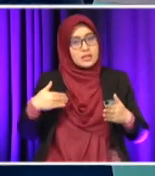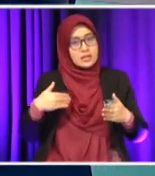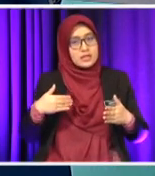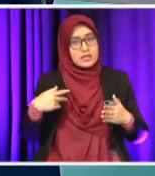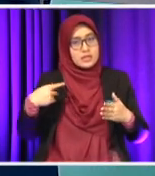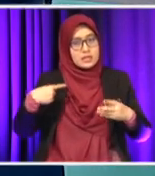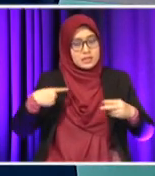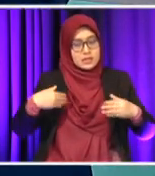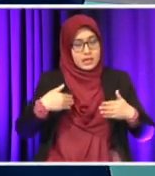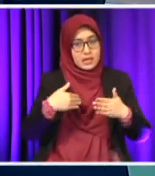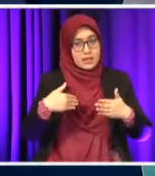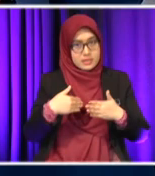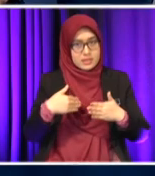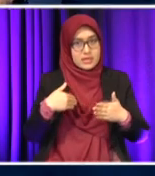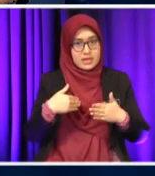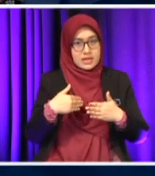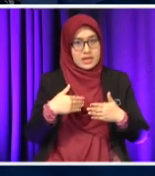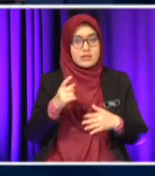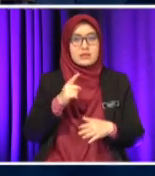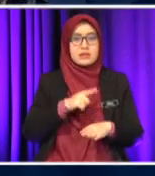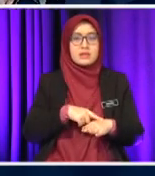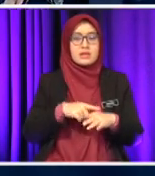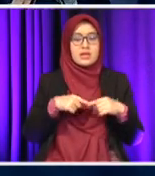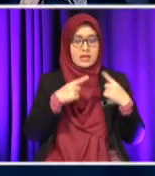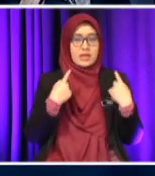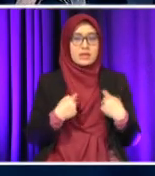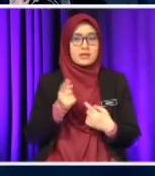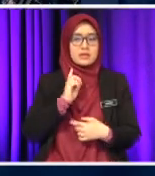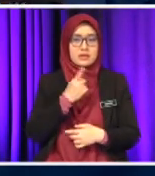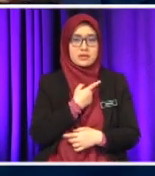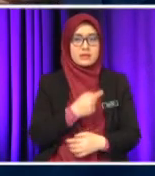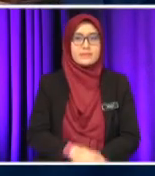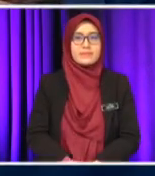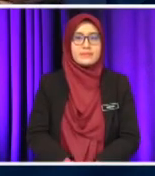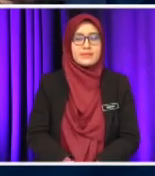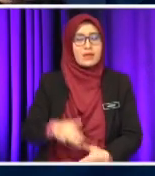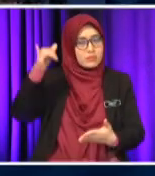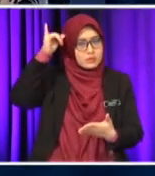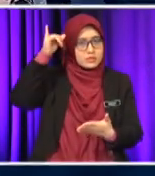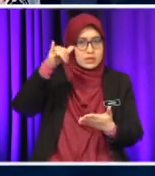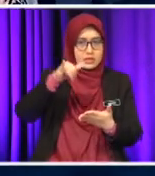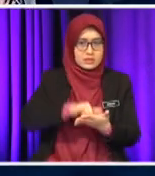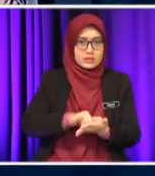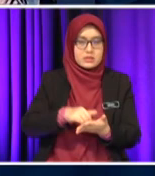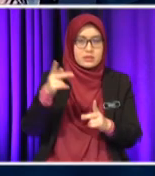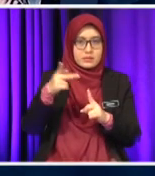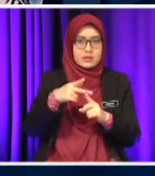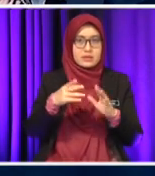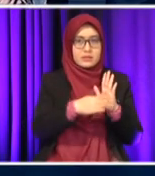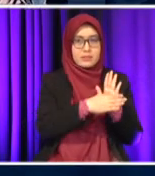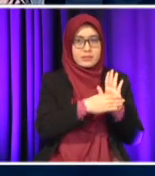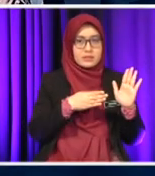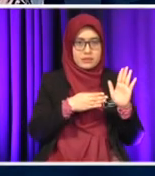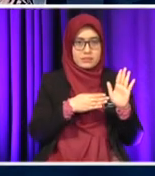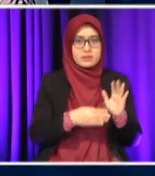kesetiaan boleh ingat dikenali dan kebuli kepercayaan kepada dinamo jadi ini menjadi